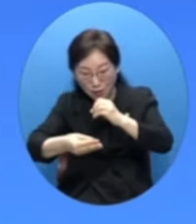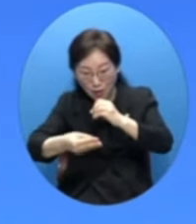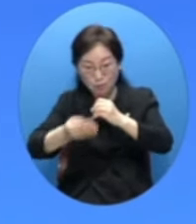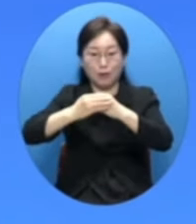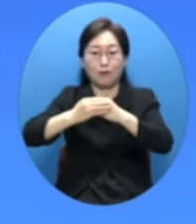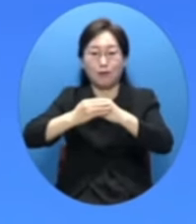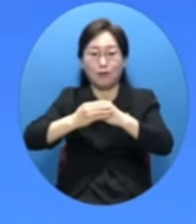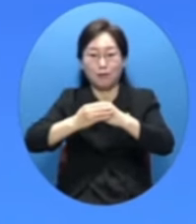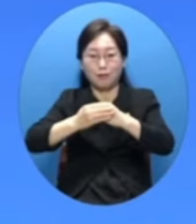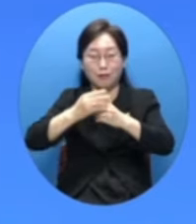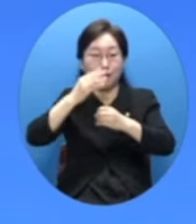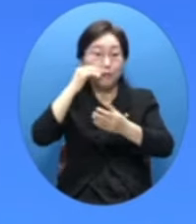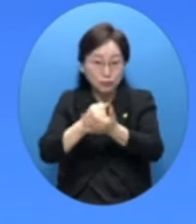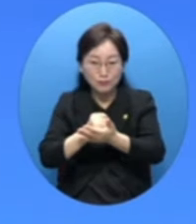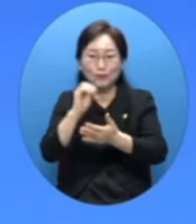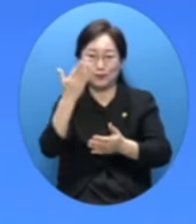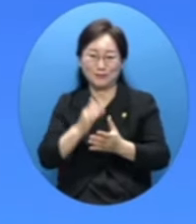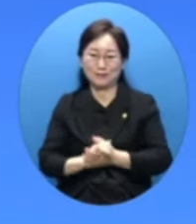정상이 됩니다.